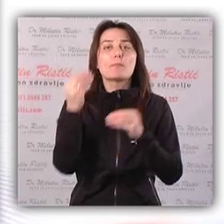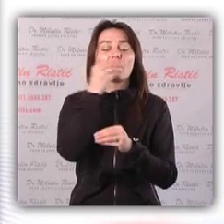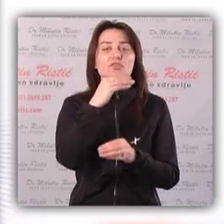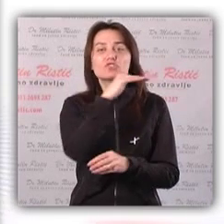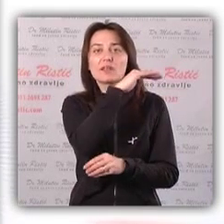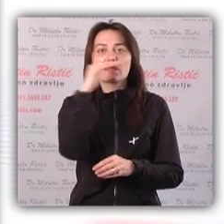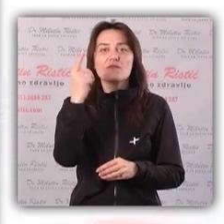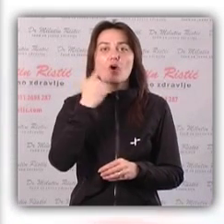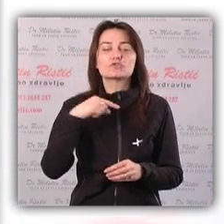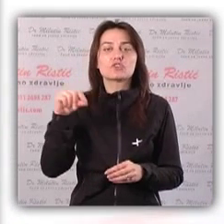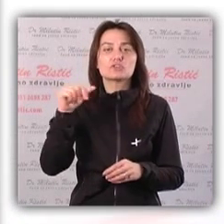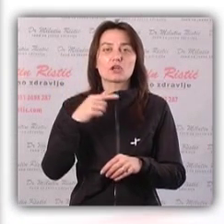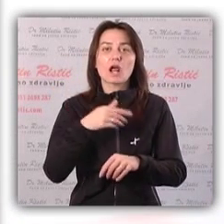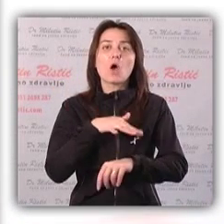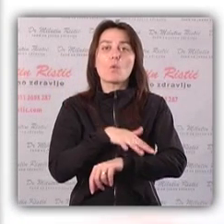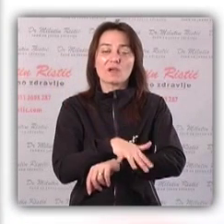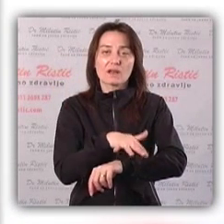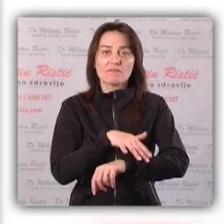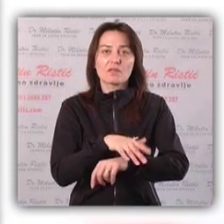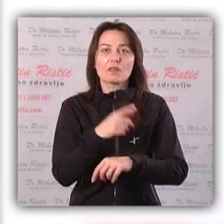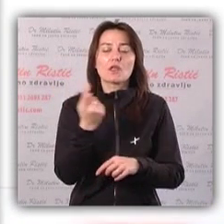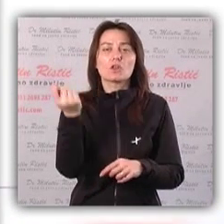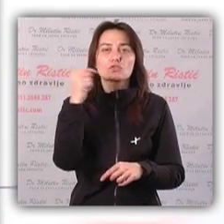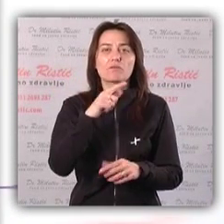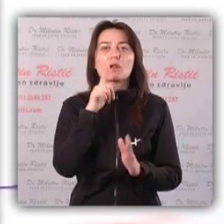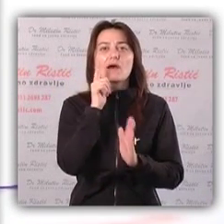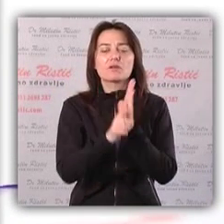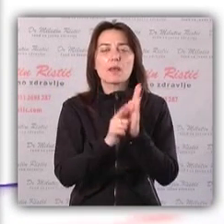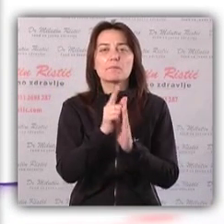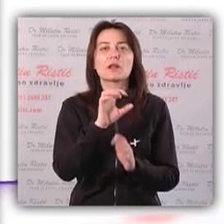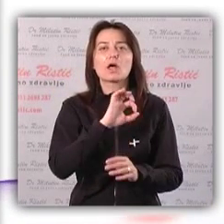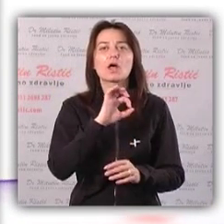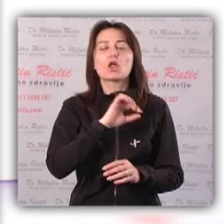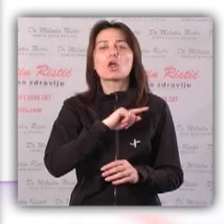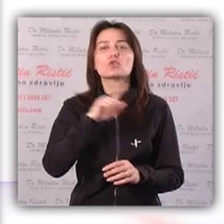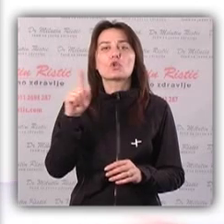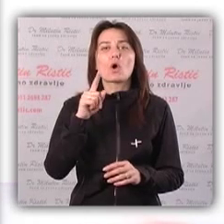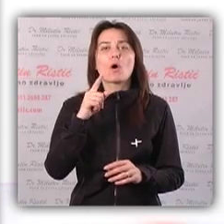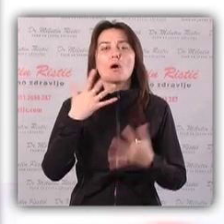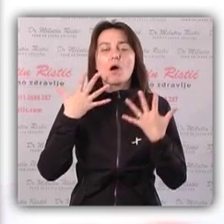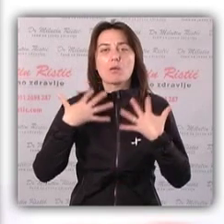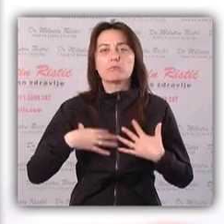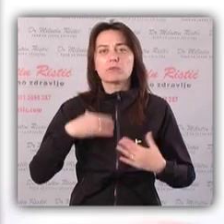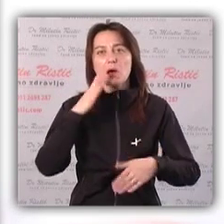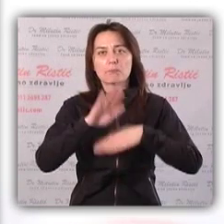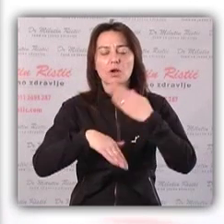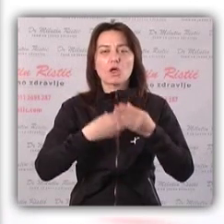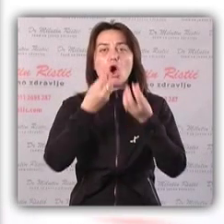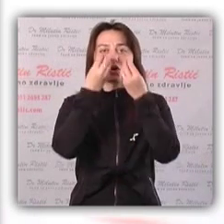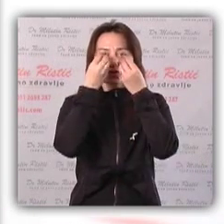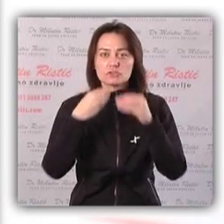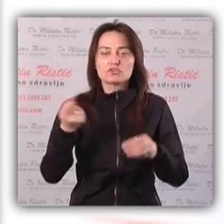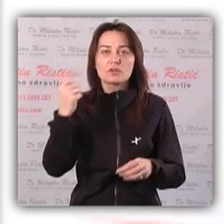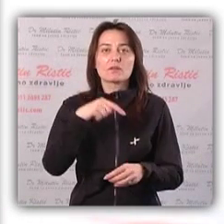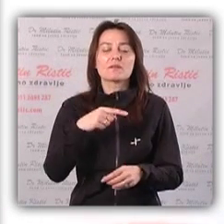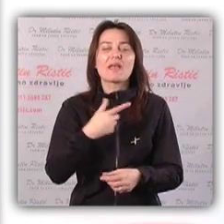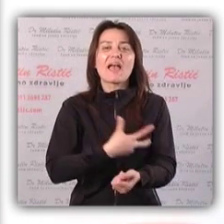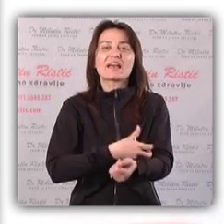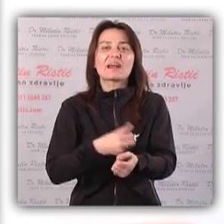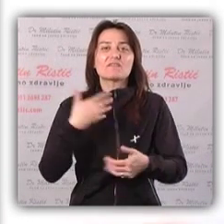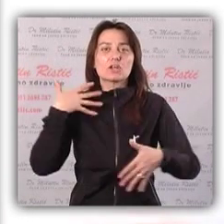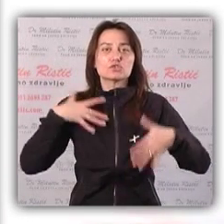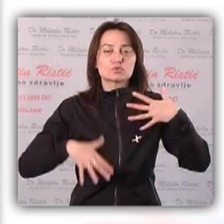bolesti. Povećan nivo šećera u krvi vremenom dovodi do metaboličkih poremećaja i dolazi